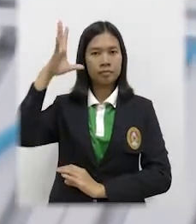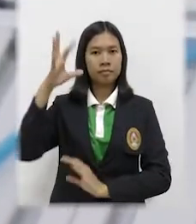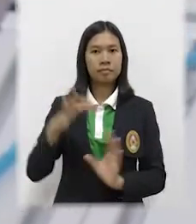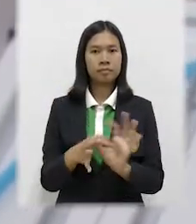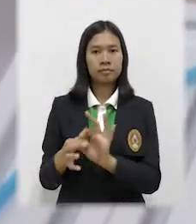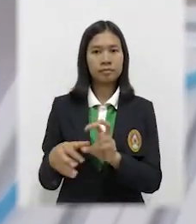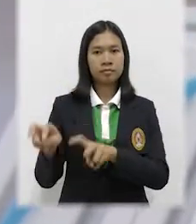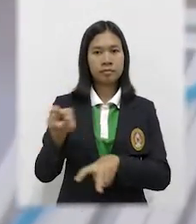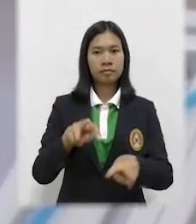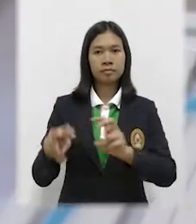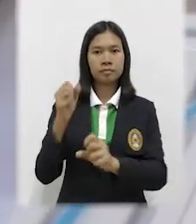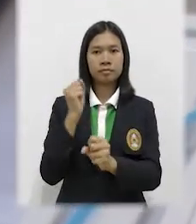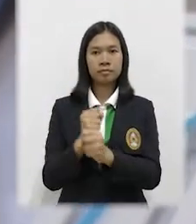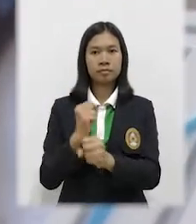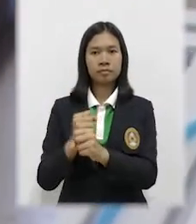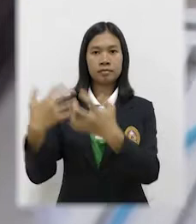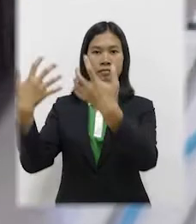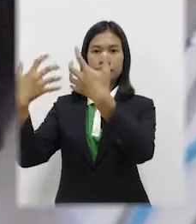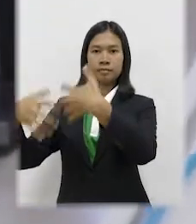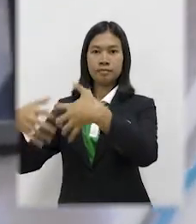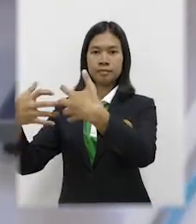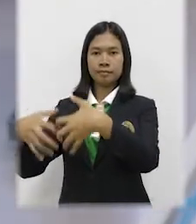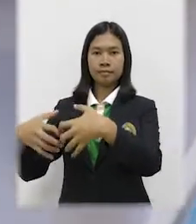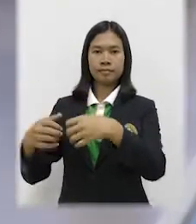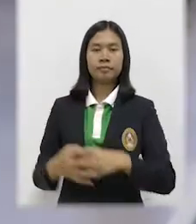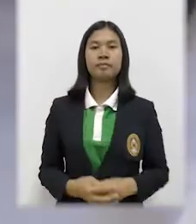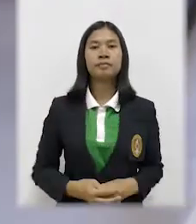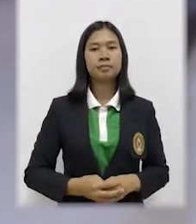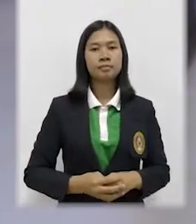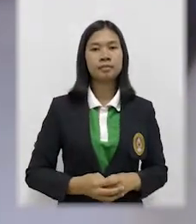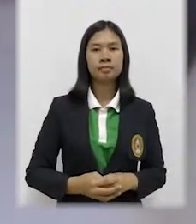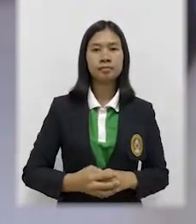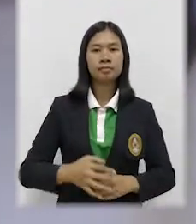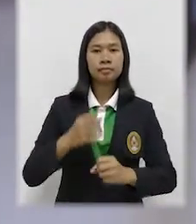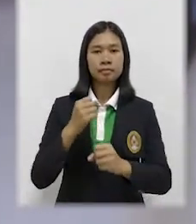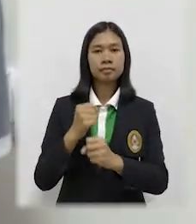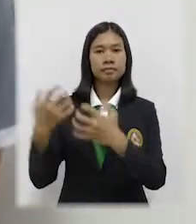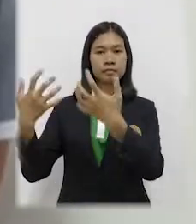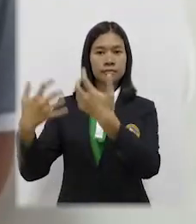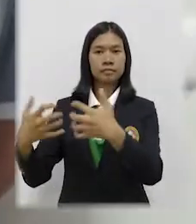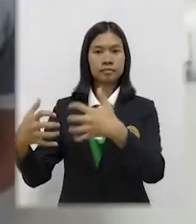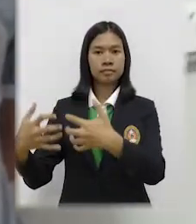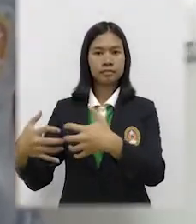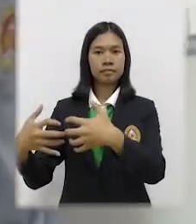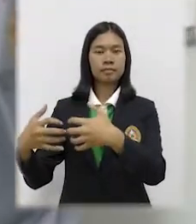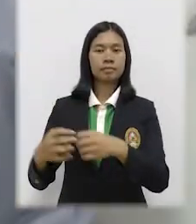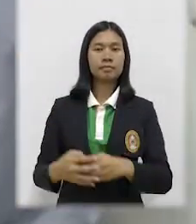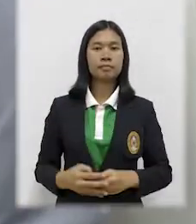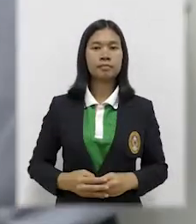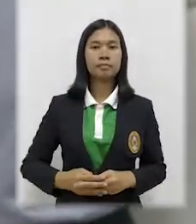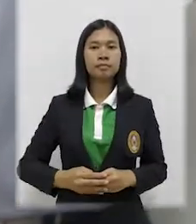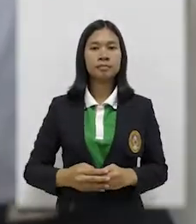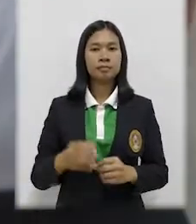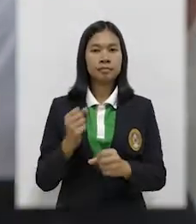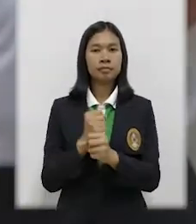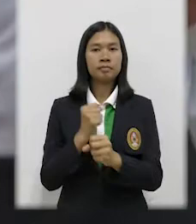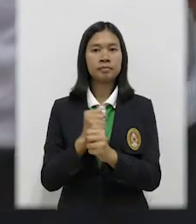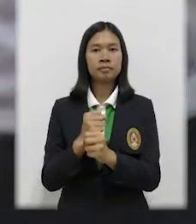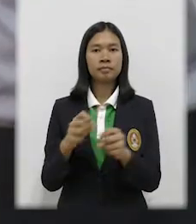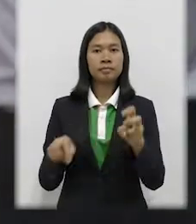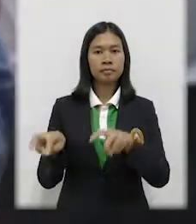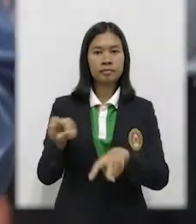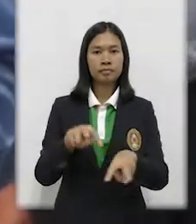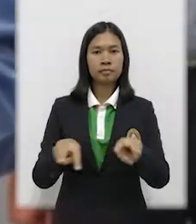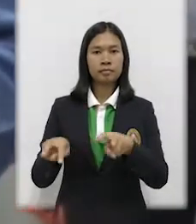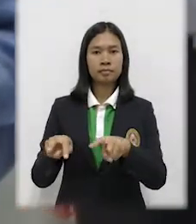รู้เกี่ยวกับการควบคุมและการทำงานแขนกลอุตสาหกรรมซึ่งแขนกลอุตสาหกรรมคือเครื่องจักรกลชนิดหนึ่ง